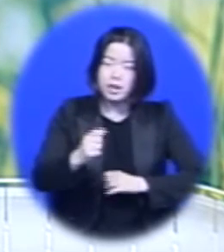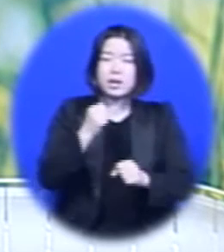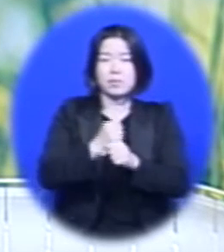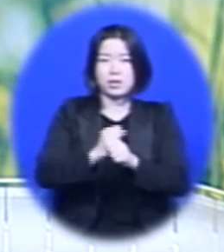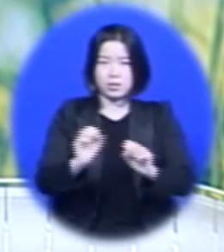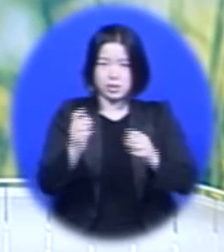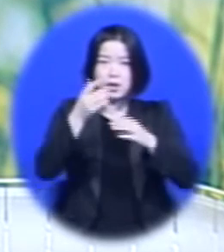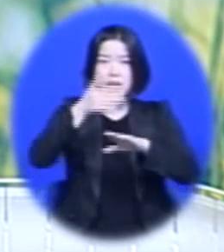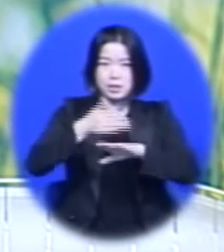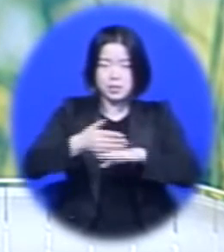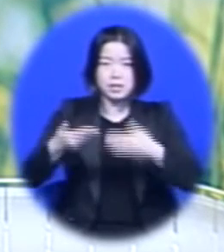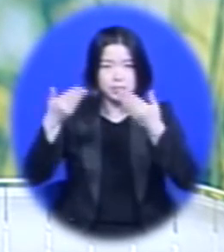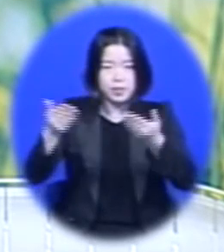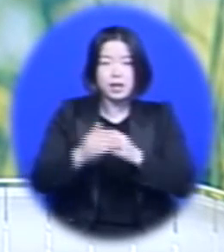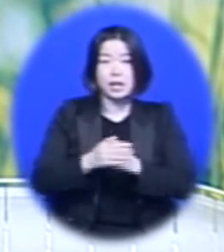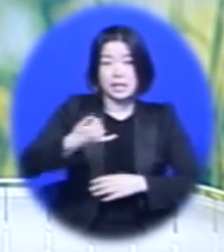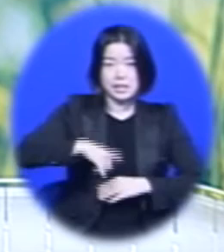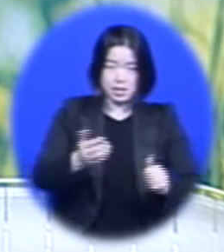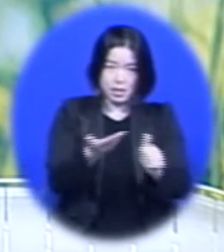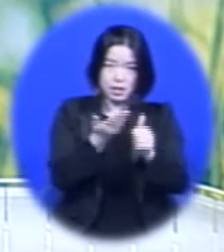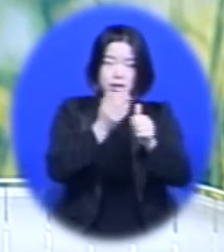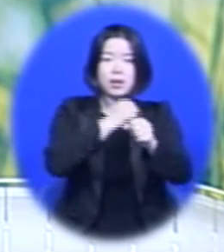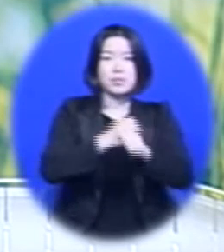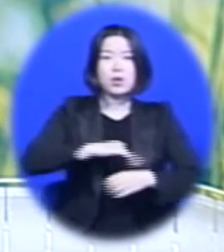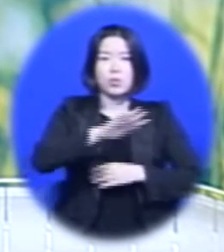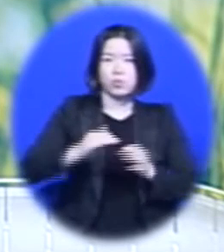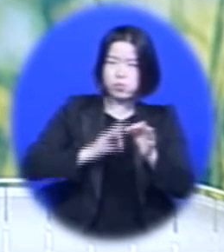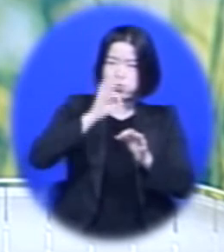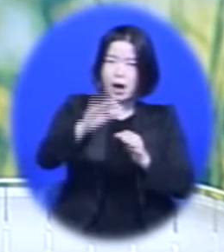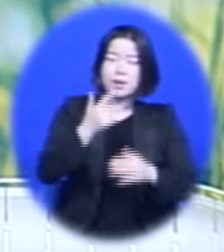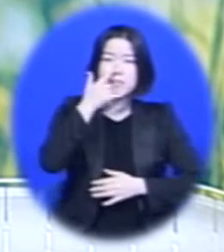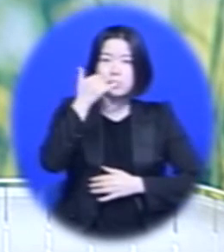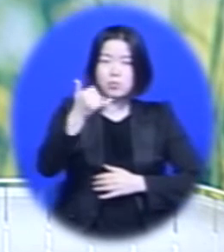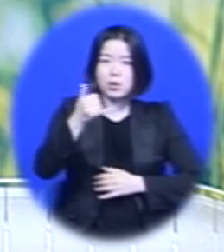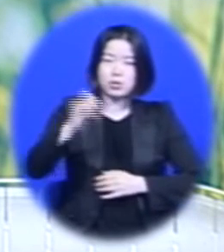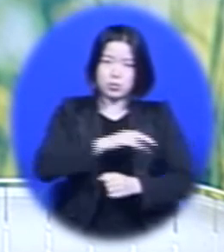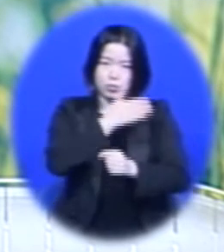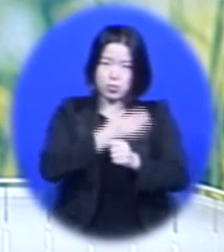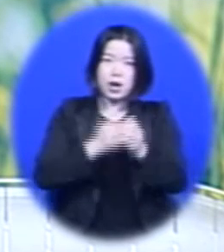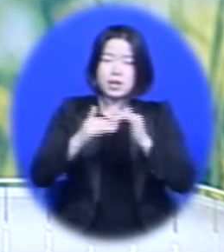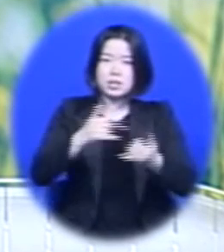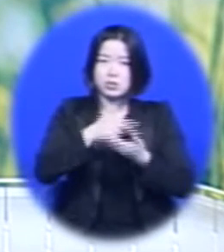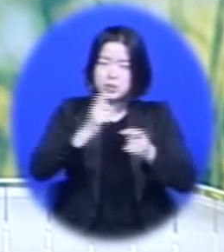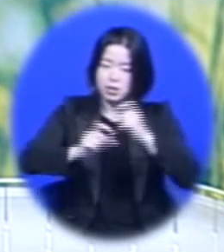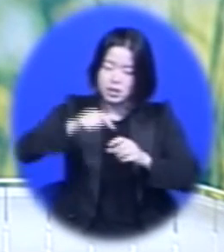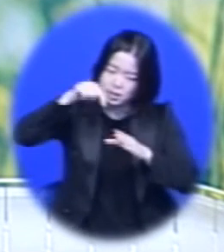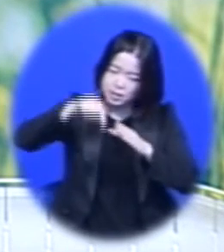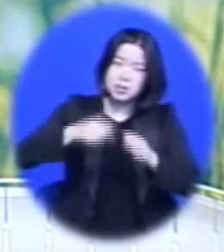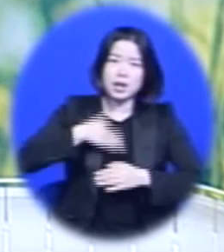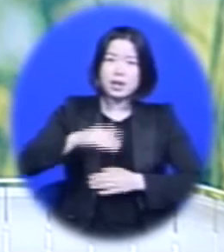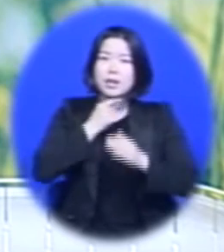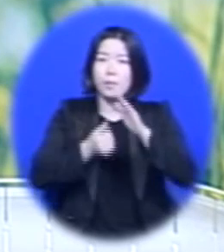인하여 감사드립니다. 자녀를 양육하며 우리의 영원한 부모이자 구원자이신 주님을 더 깊이 알아나가길